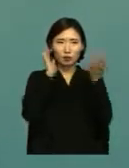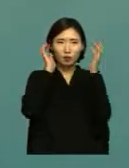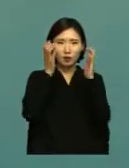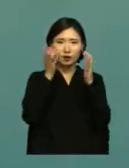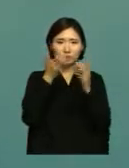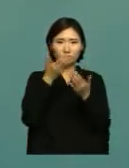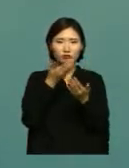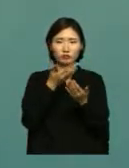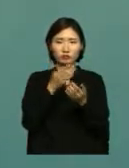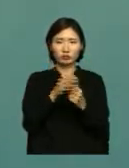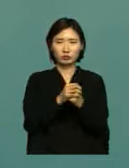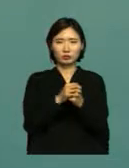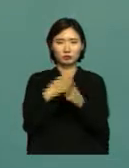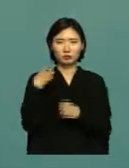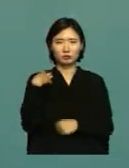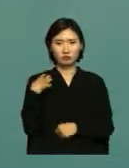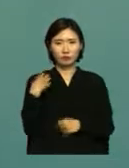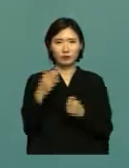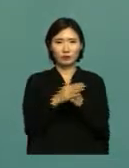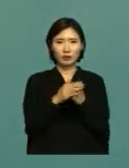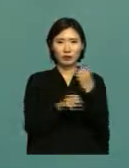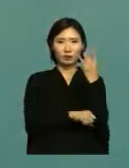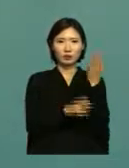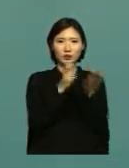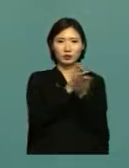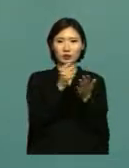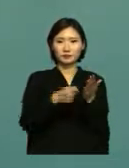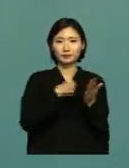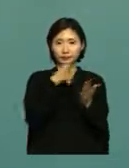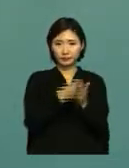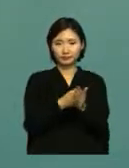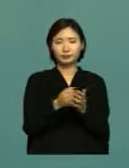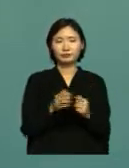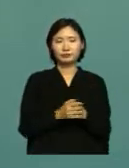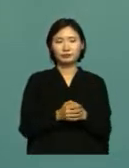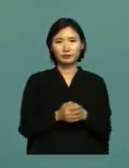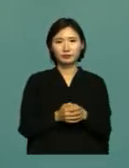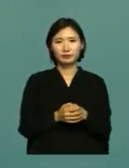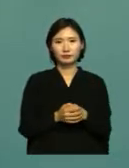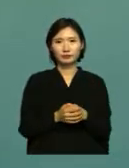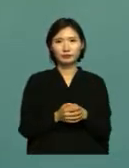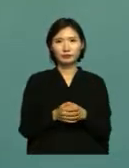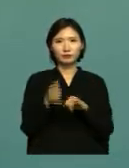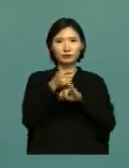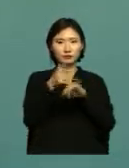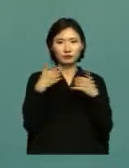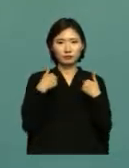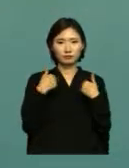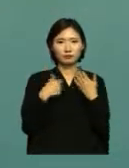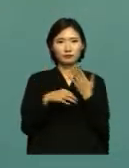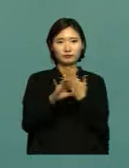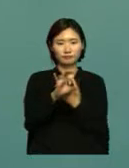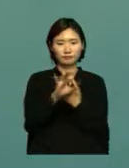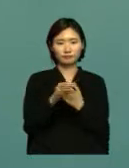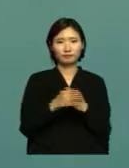가중되니까. 그것을 원칙으로 우리가 정했습니다. 그리고 꼭 필요하다면